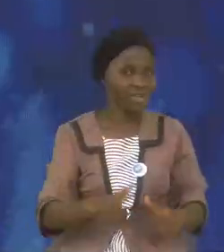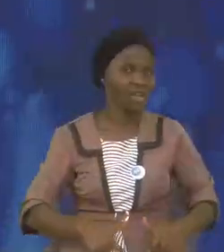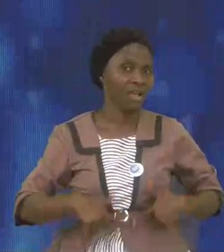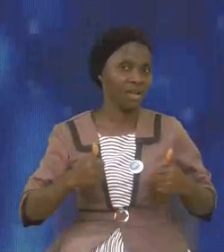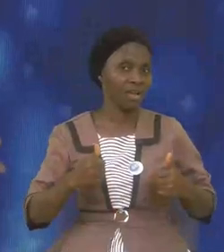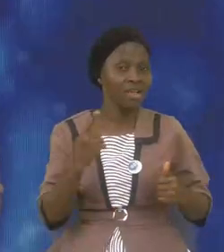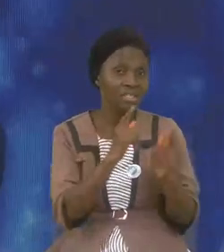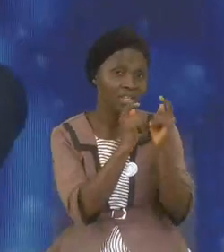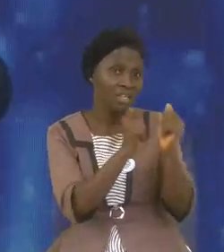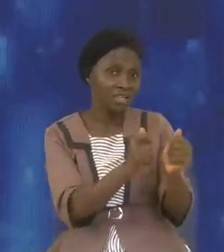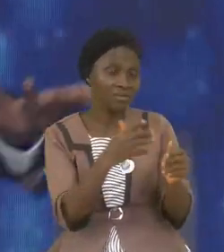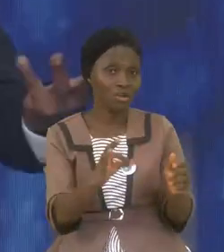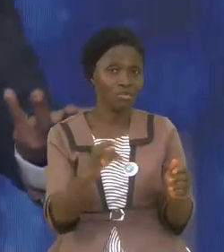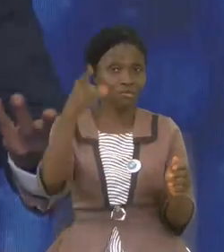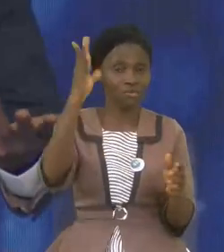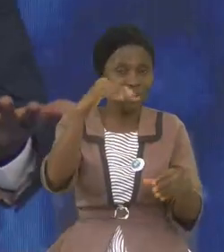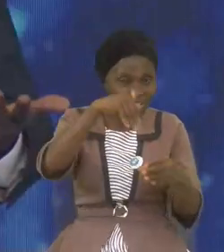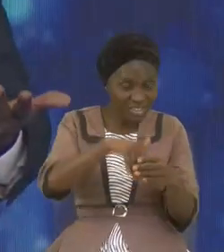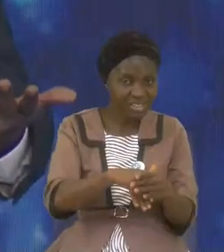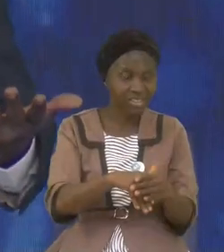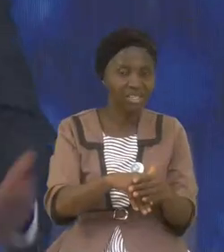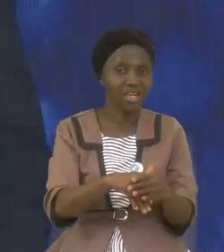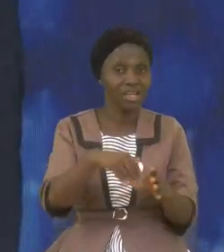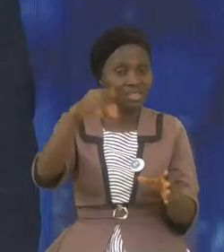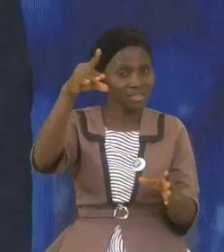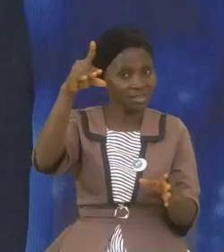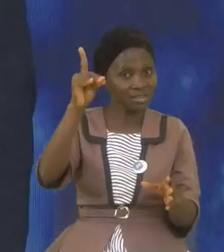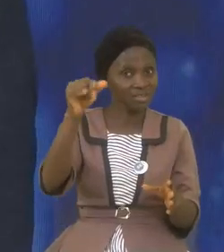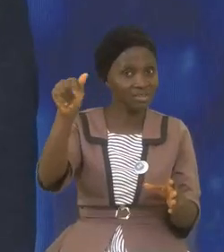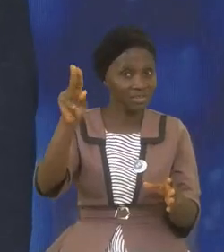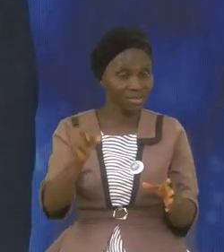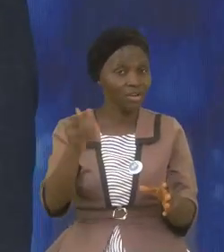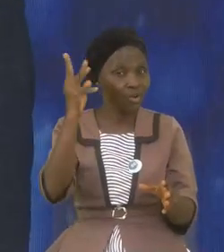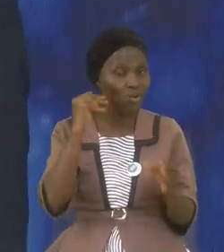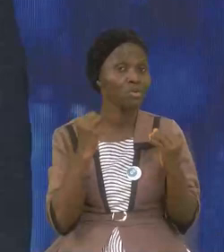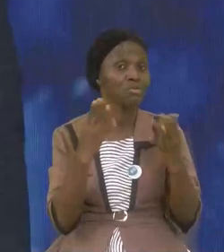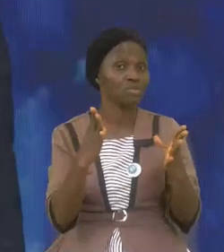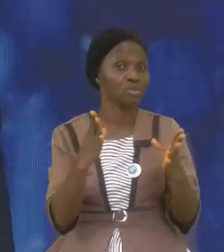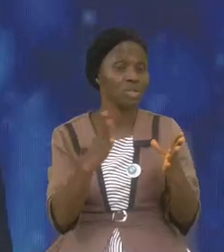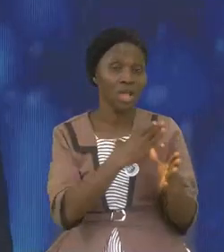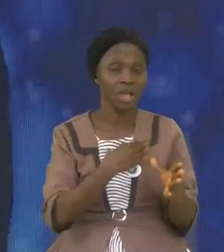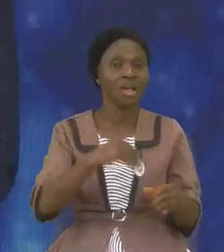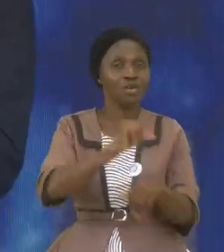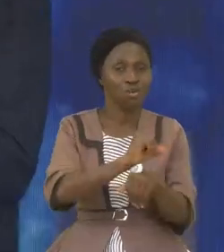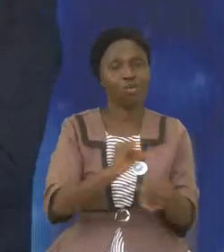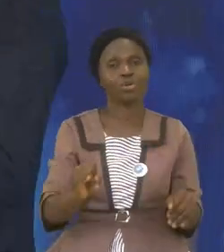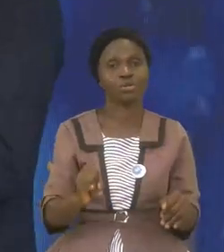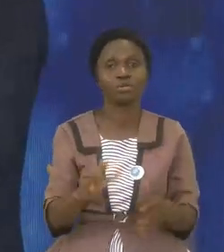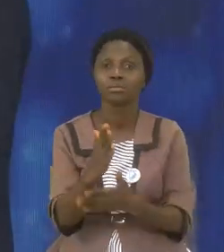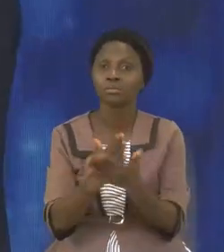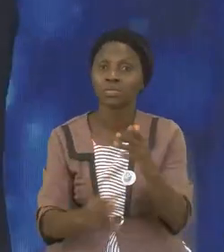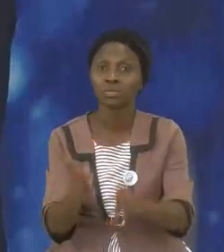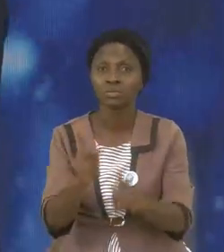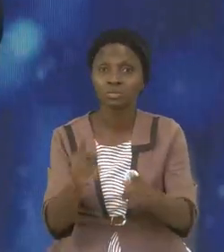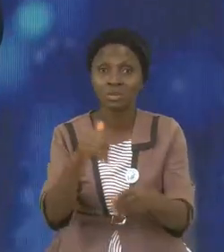Daniel vivait. Oui, Dieu a donné à Daniel un don. Et le don en Daniel était encore